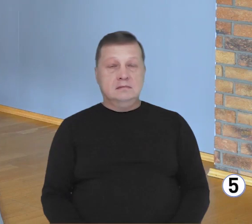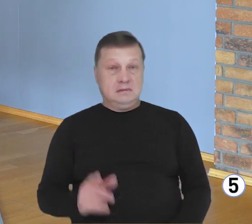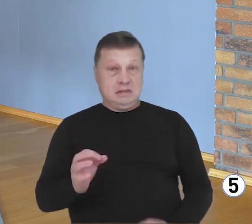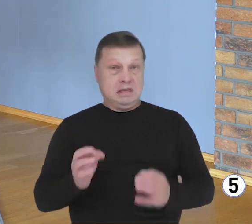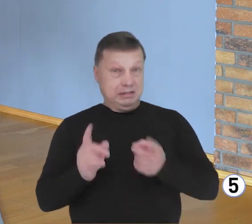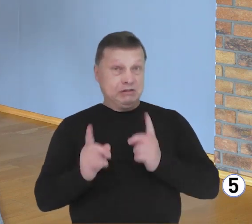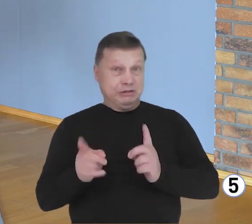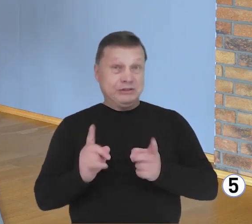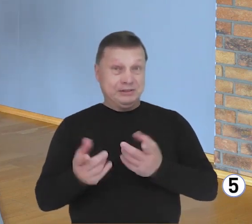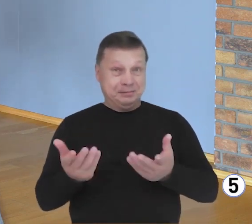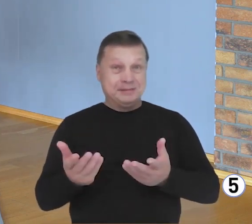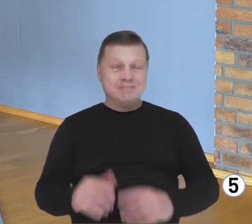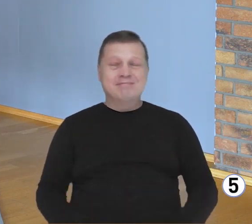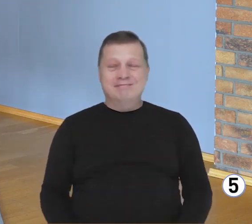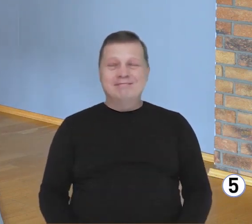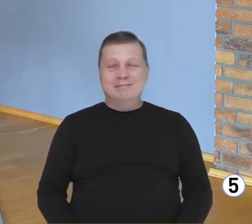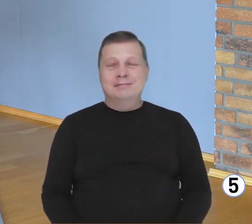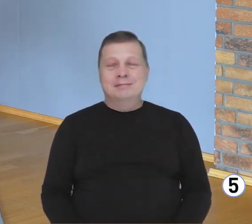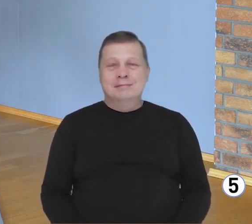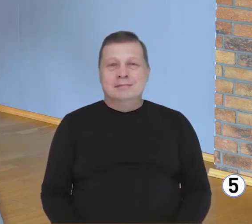jest zdecydowanie bardziej intensywnie